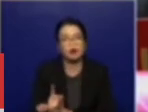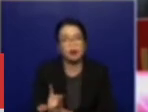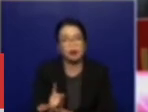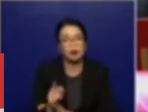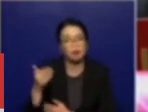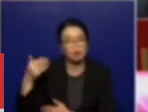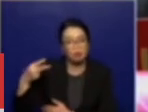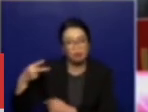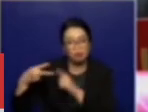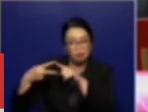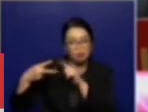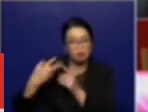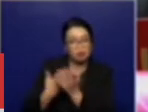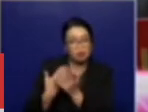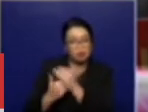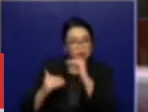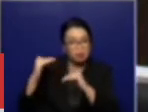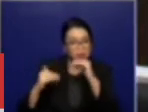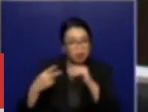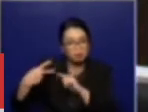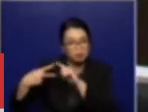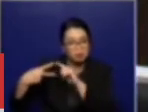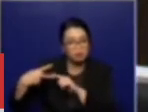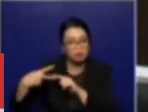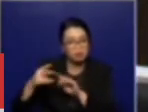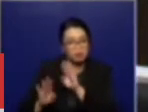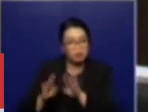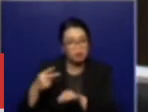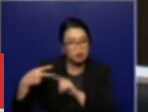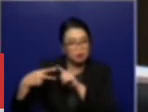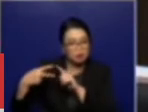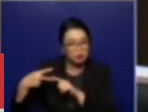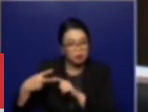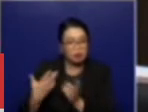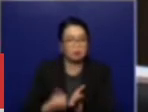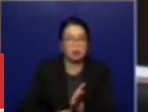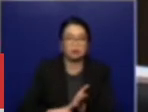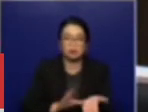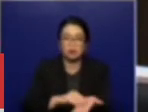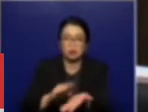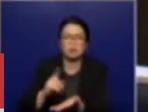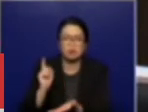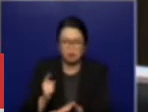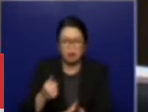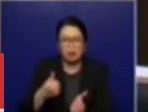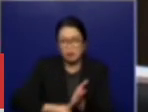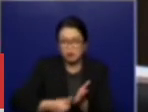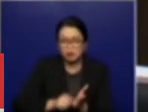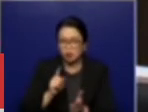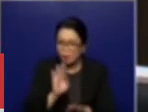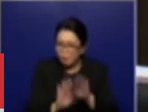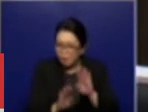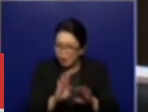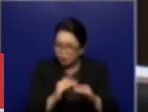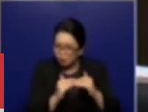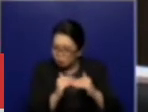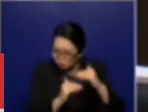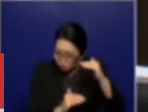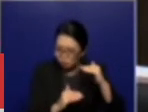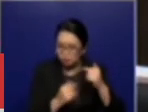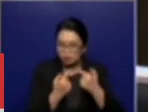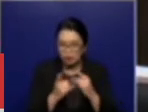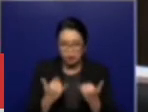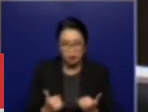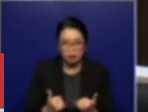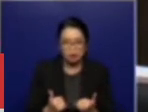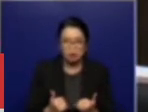ท่านประธานที่เคารพครับนั่นหมายถึงนะครับการจัดเก็บภาษีมันจะต้องได้ตามที่ท่านประมาณการนะครับแต่ขนาดนี้ฟัน